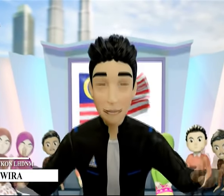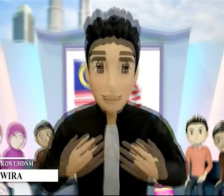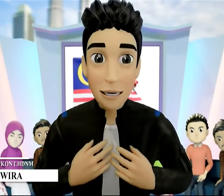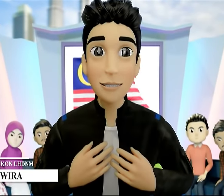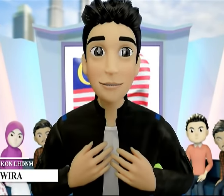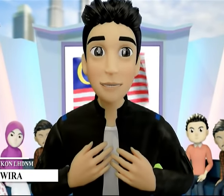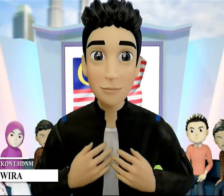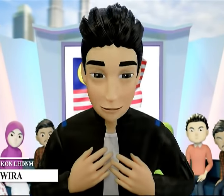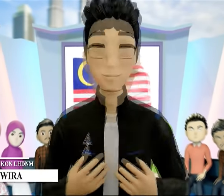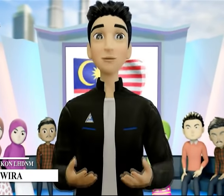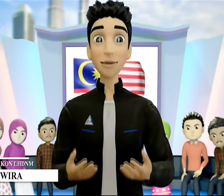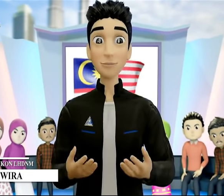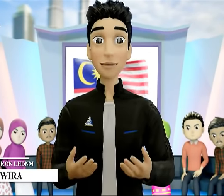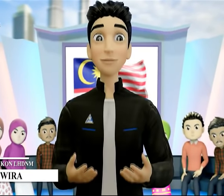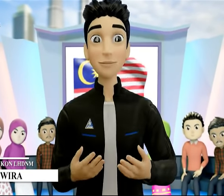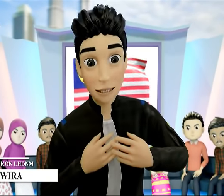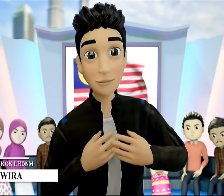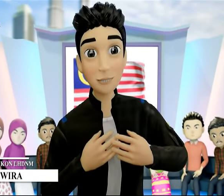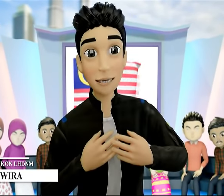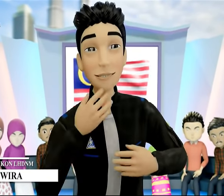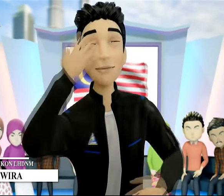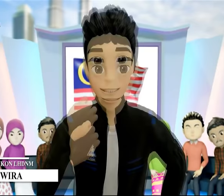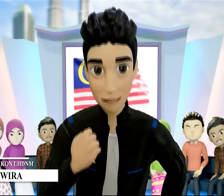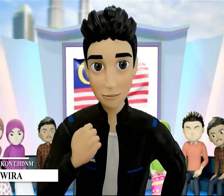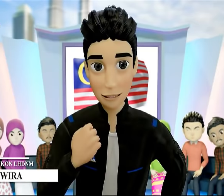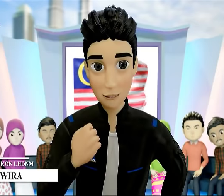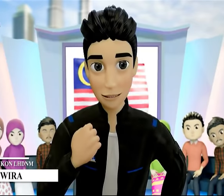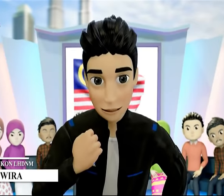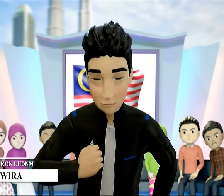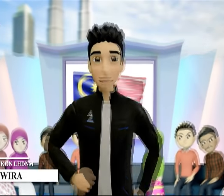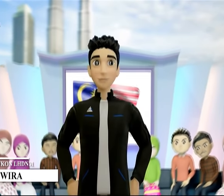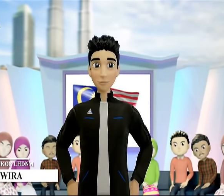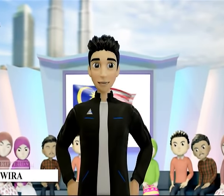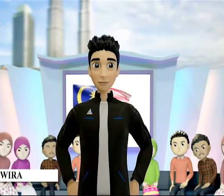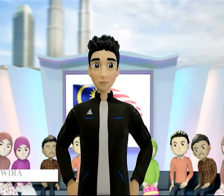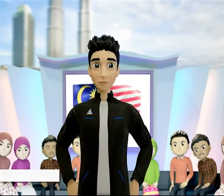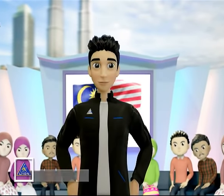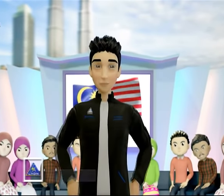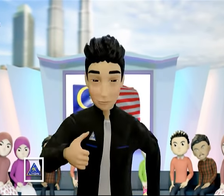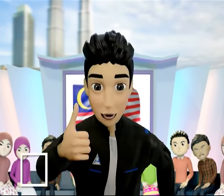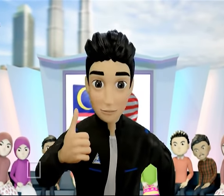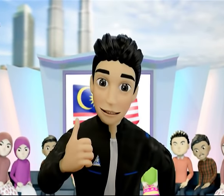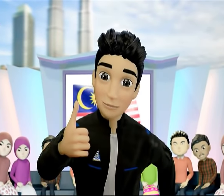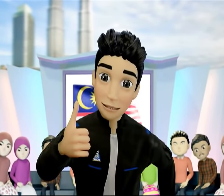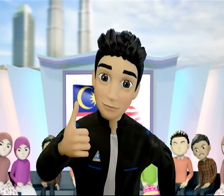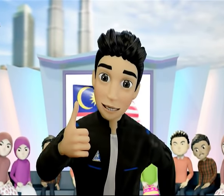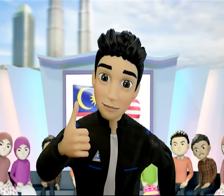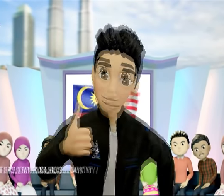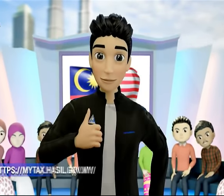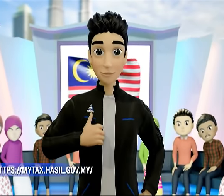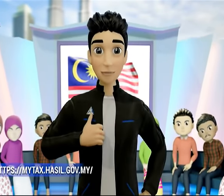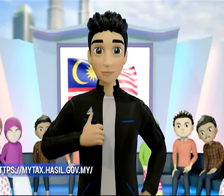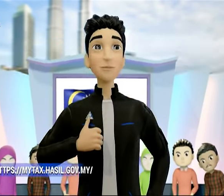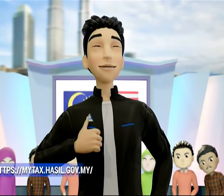bantuan kepada rakyat Malaysia dapat diteruskan kerana kita semua bertanggungjawab kepada negara. Jom kita bayar